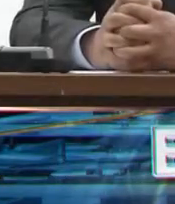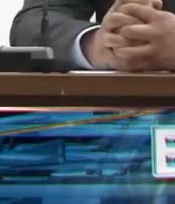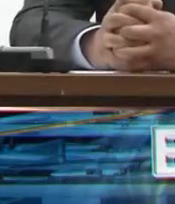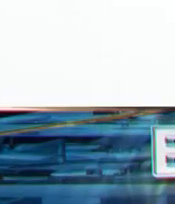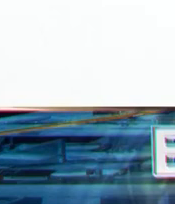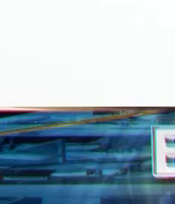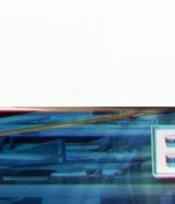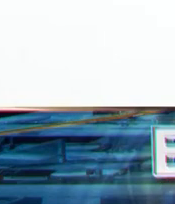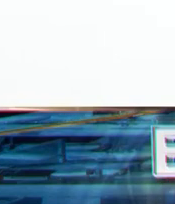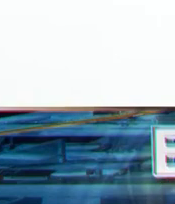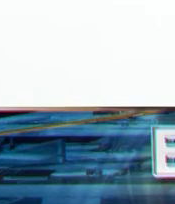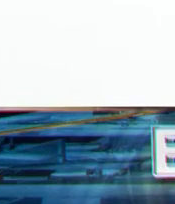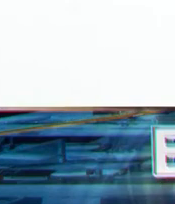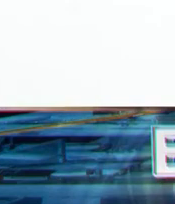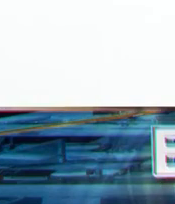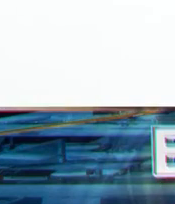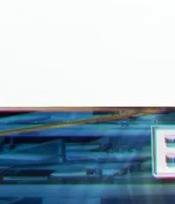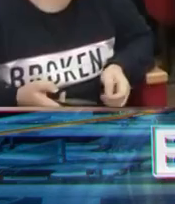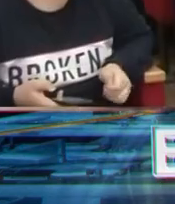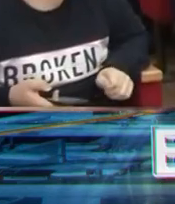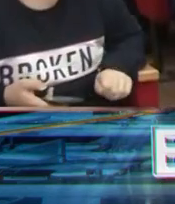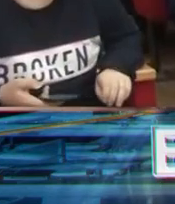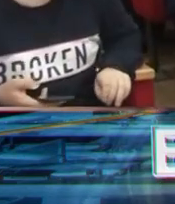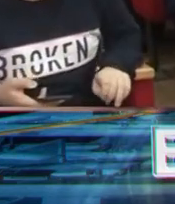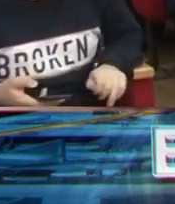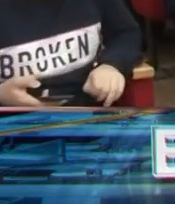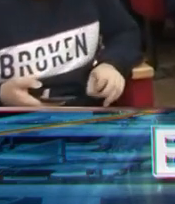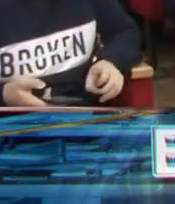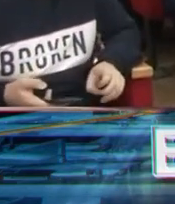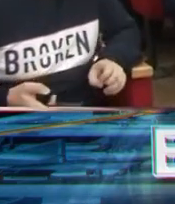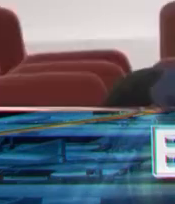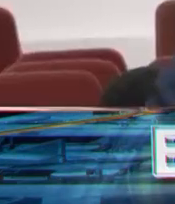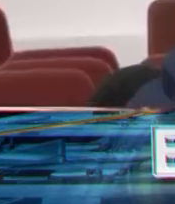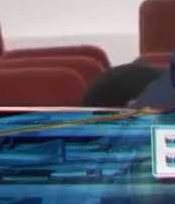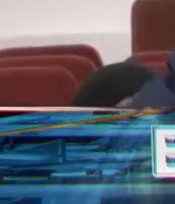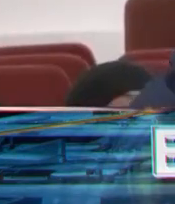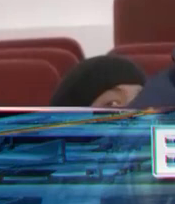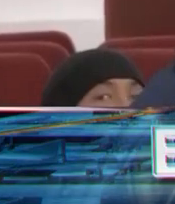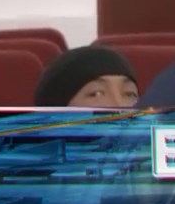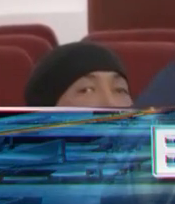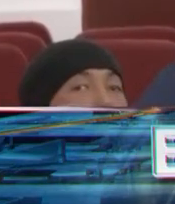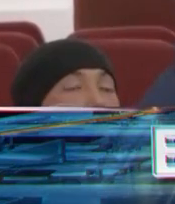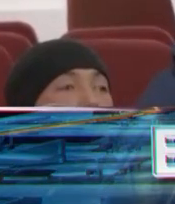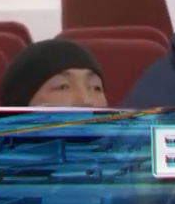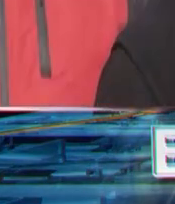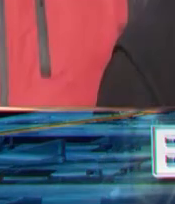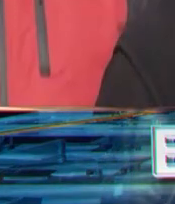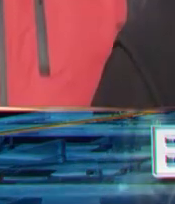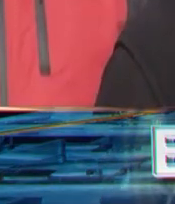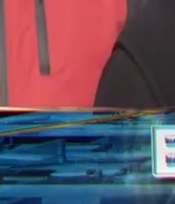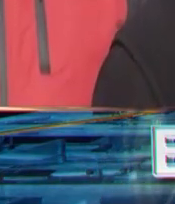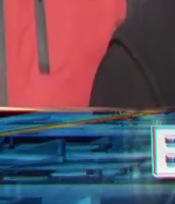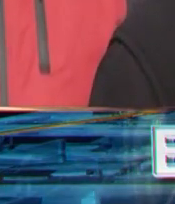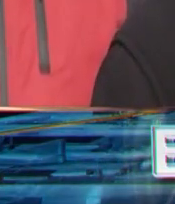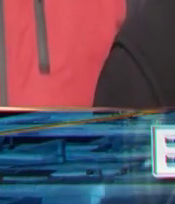Жер дауы, ер дауы. Кегендік шаруалар жерді жалға беру бойынша аудандық комиссия жұмысына наразы. Осы